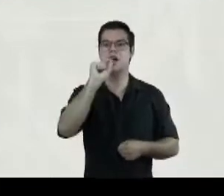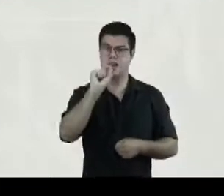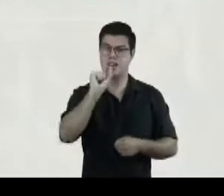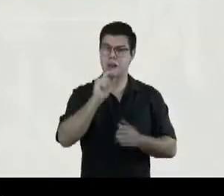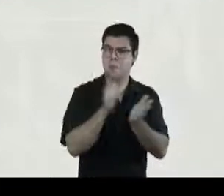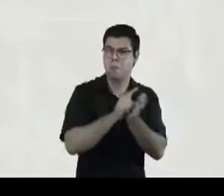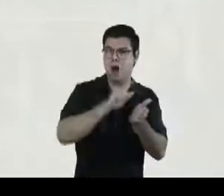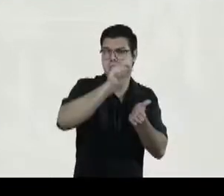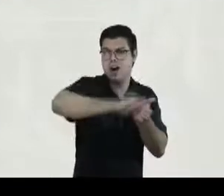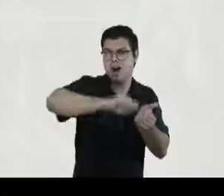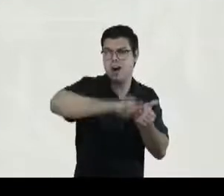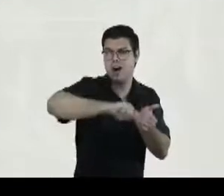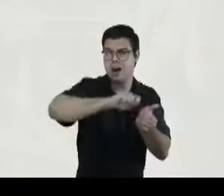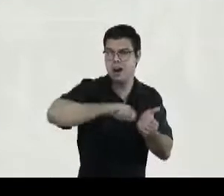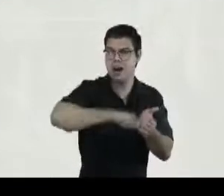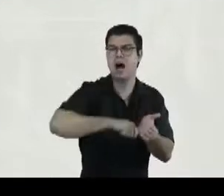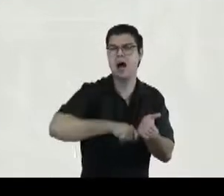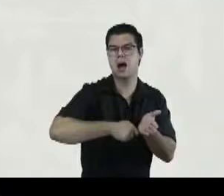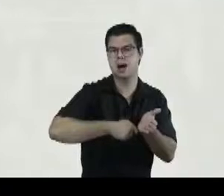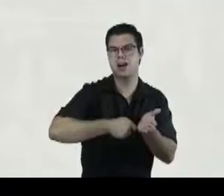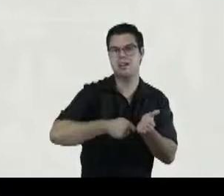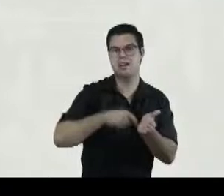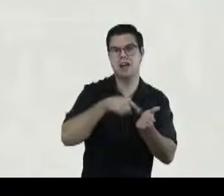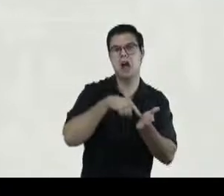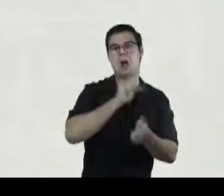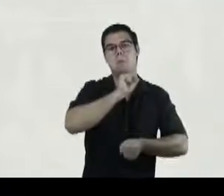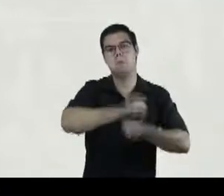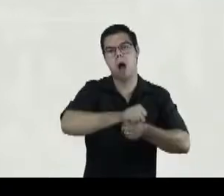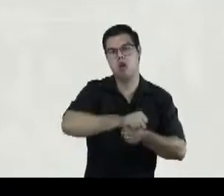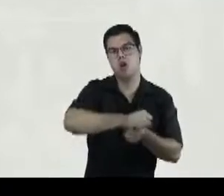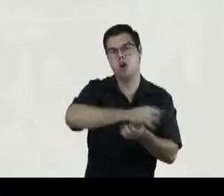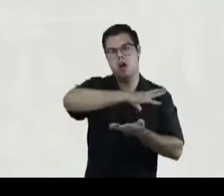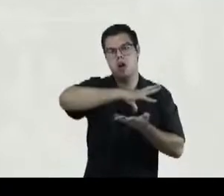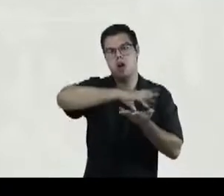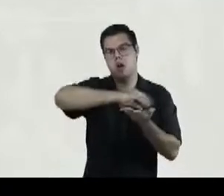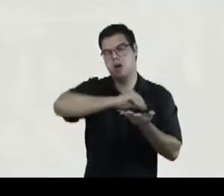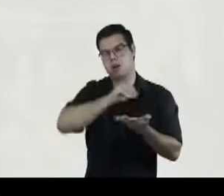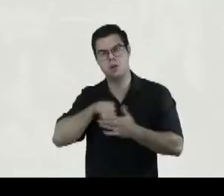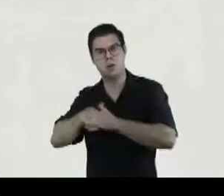cette base de données en ligne qui existe depuis très longtemps